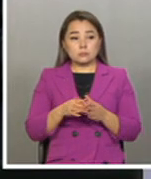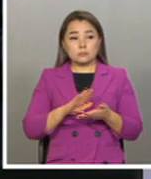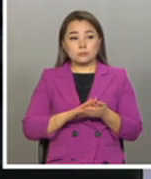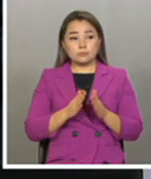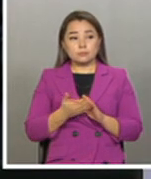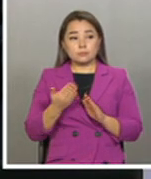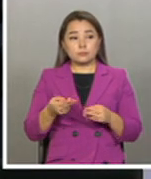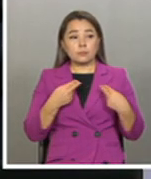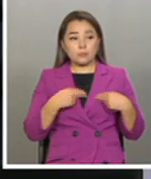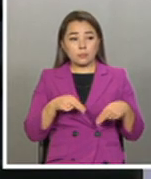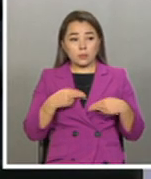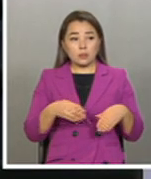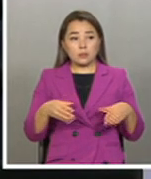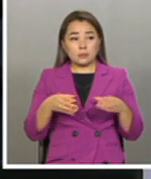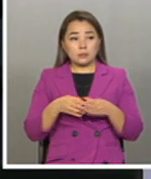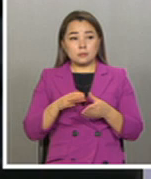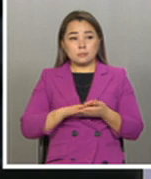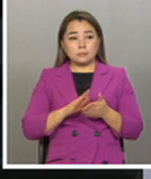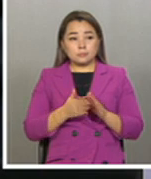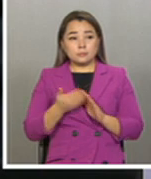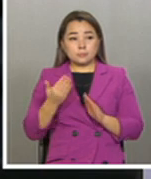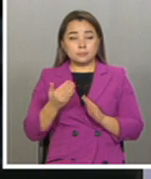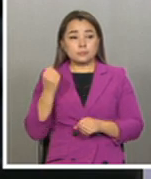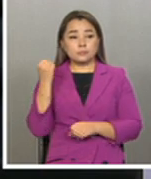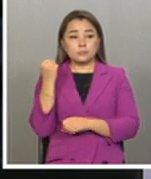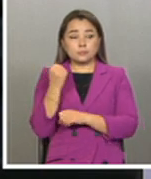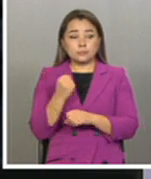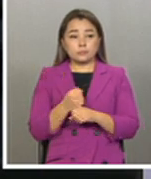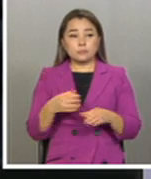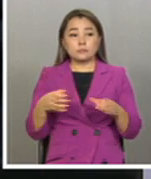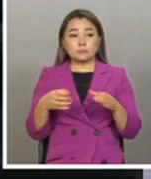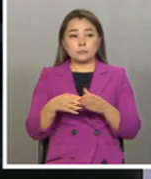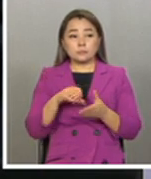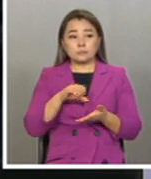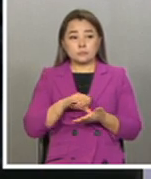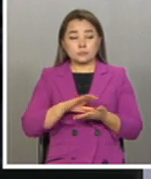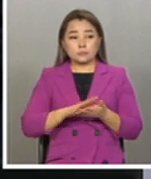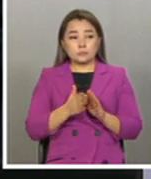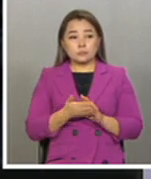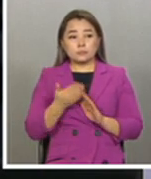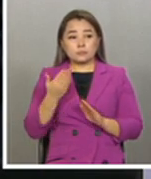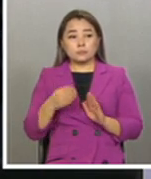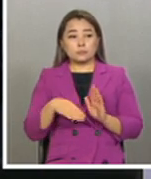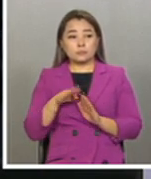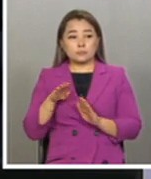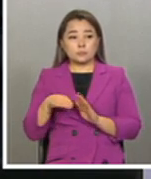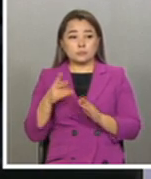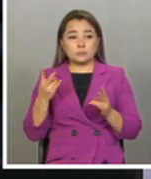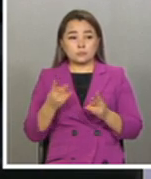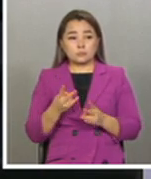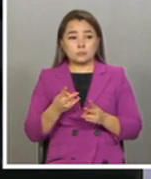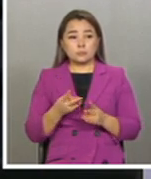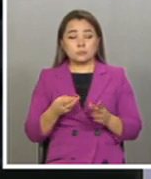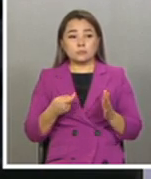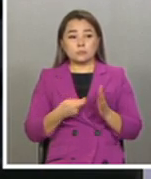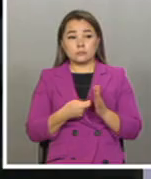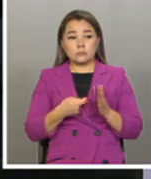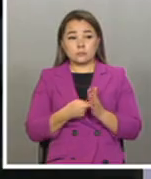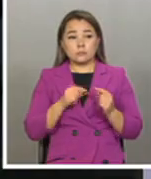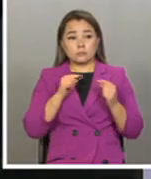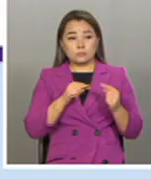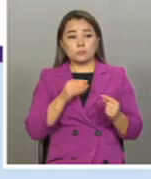еңбекші бұқараның алдымен жұмысшы табының жағдайын жақсарту, қанауға қарсы